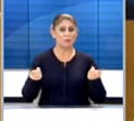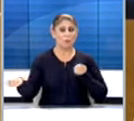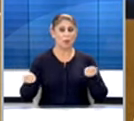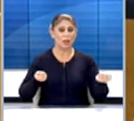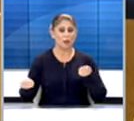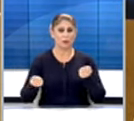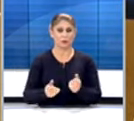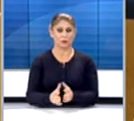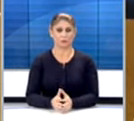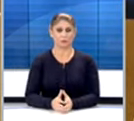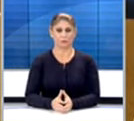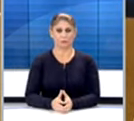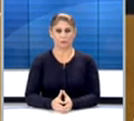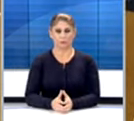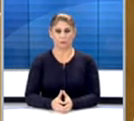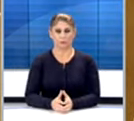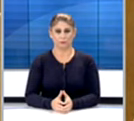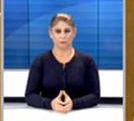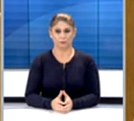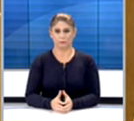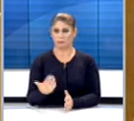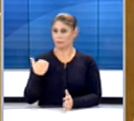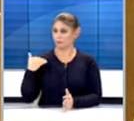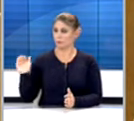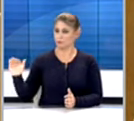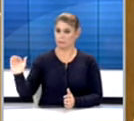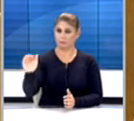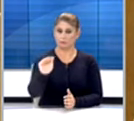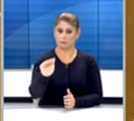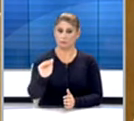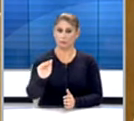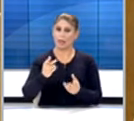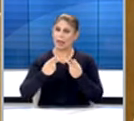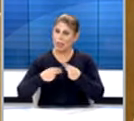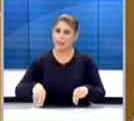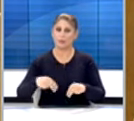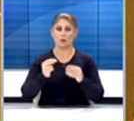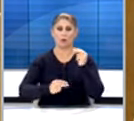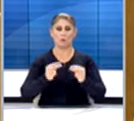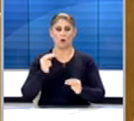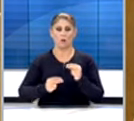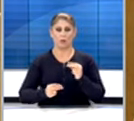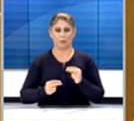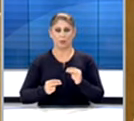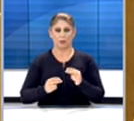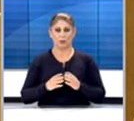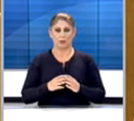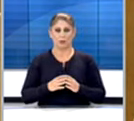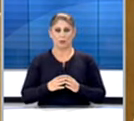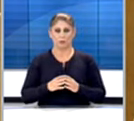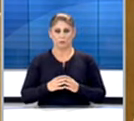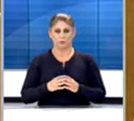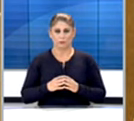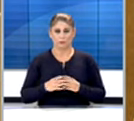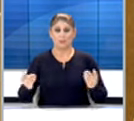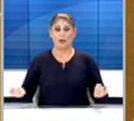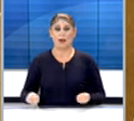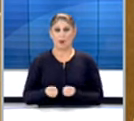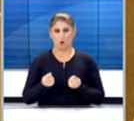οργανώσει για να μας πείτε ότι λύθηκε και το πρόβλημα των